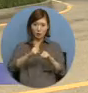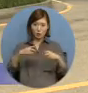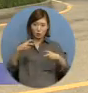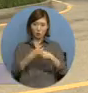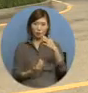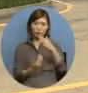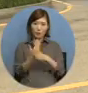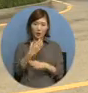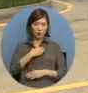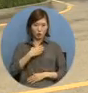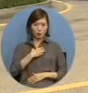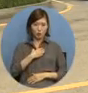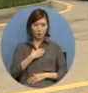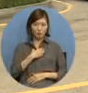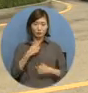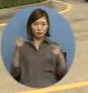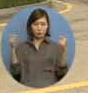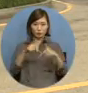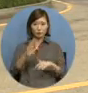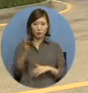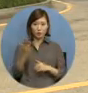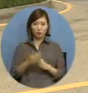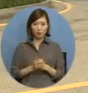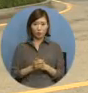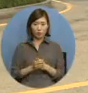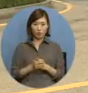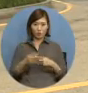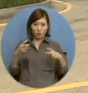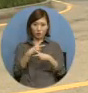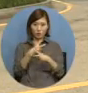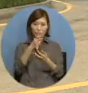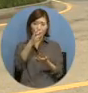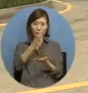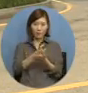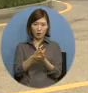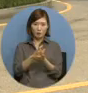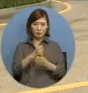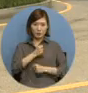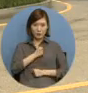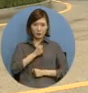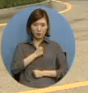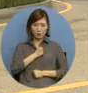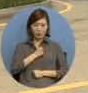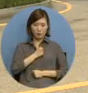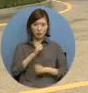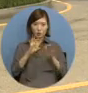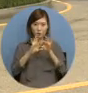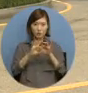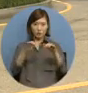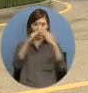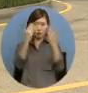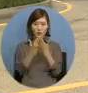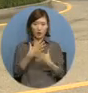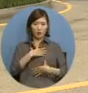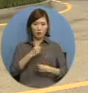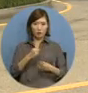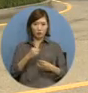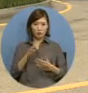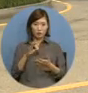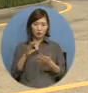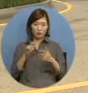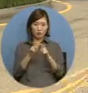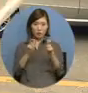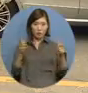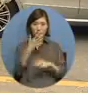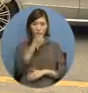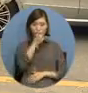교통사고의 위험성이 감소가 되고 또 교통법규 준수가 정착됨으로써 전체적인 안전이 확보될 수 있다고